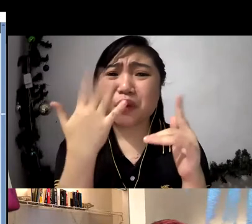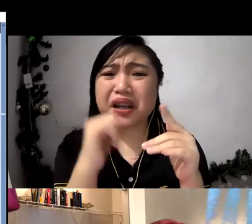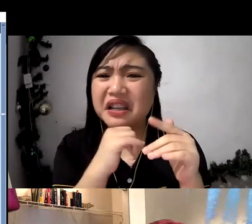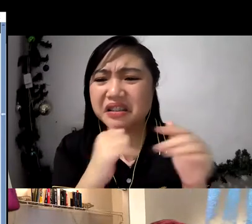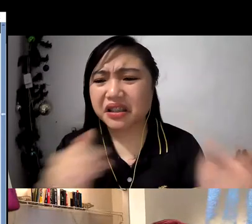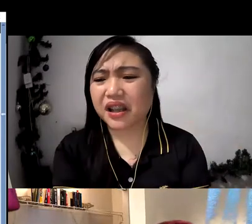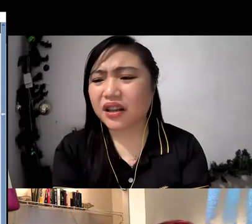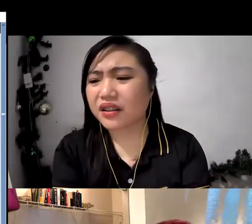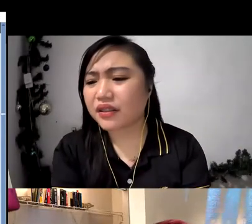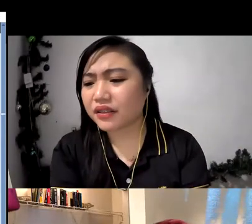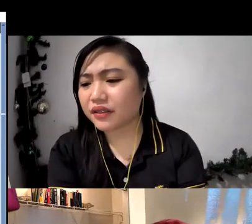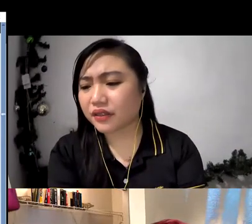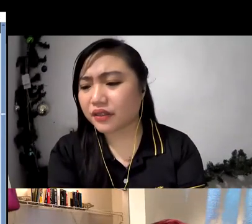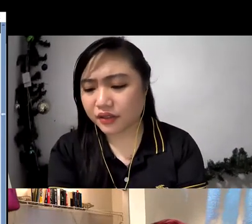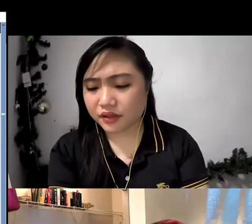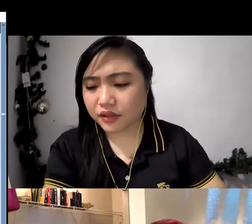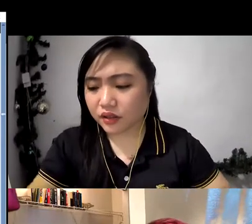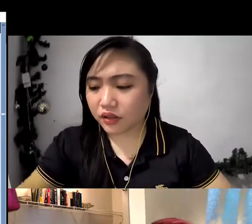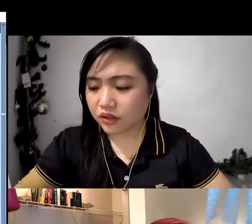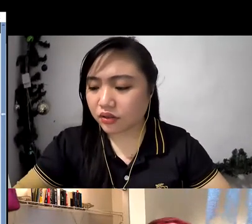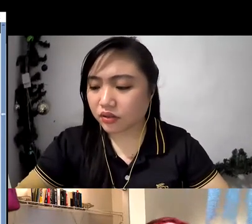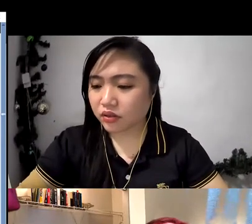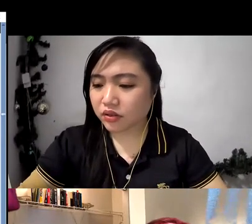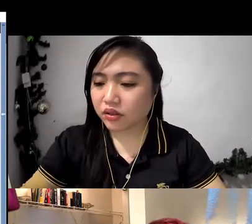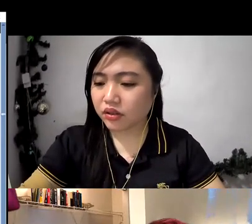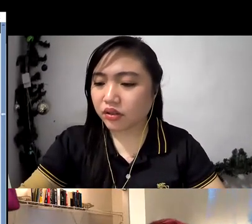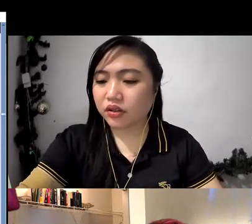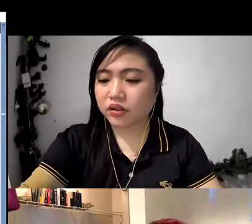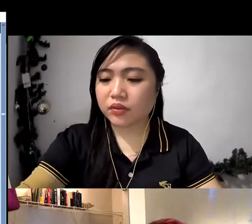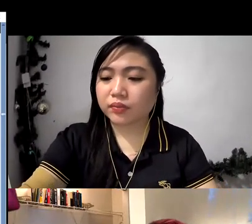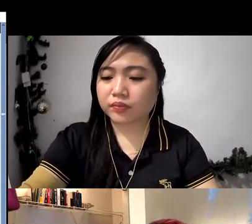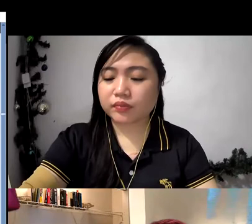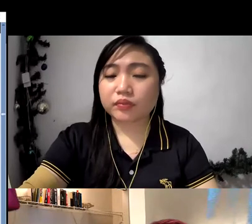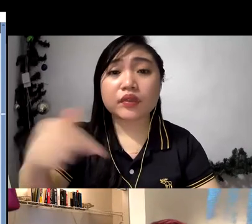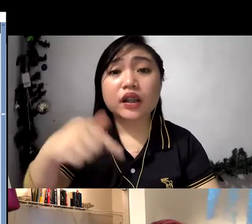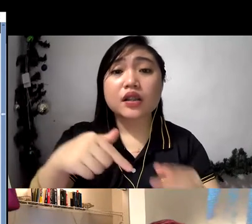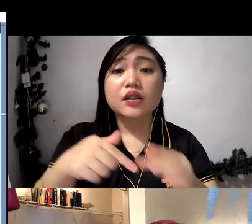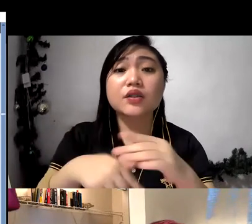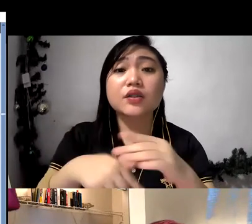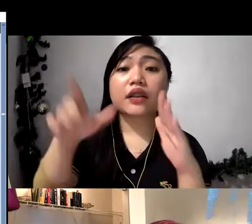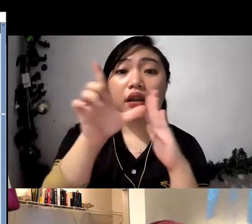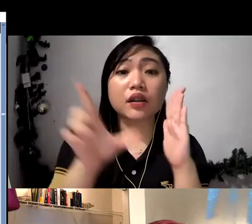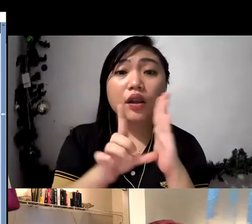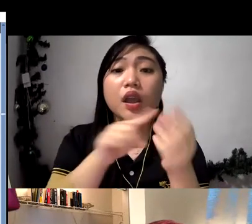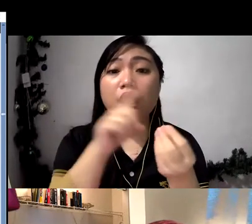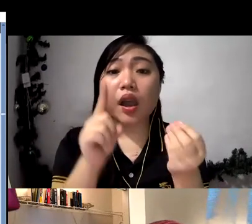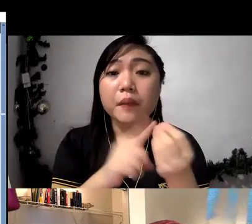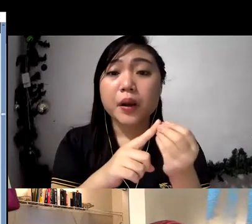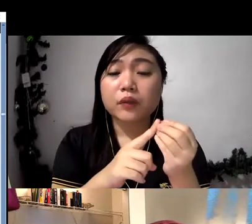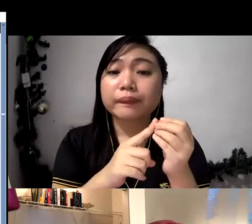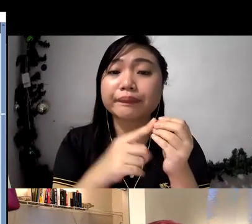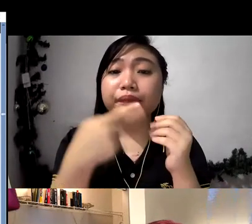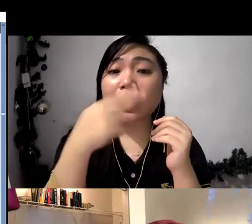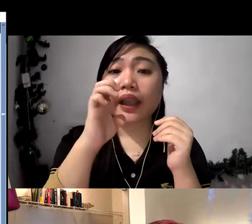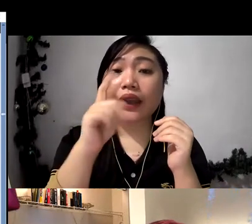mga gender norms na rin tayo. So, but sa ating batas, no, sa ating batas, which is based on heteronormativity, ang batas po natin